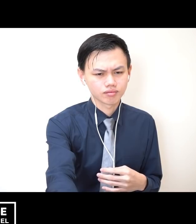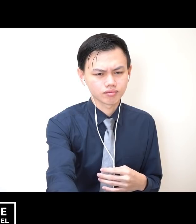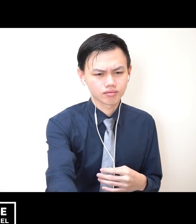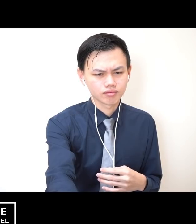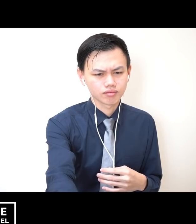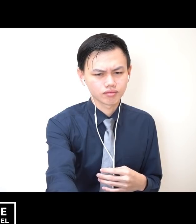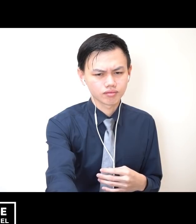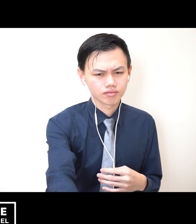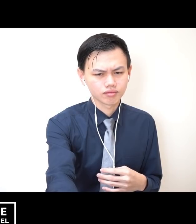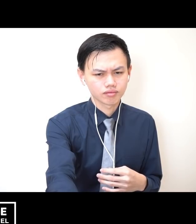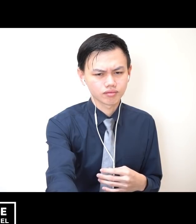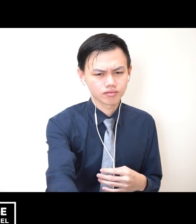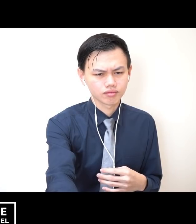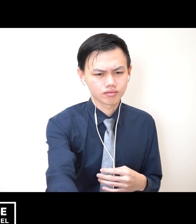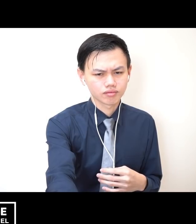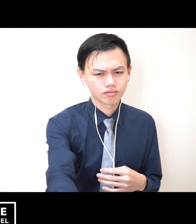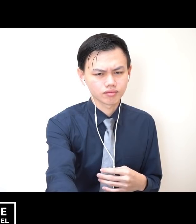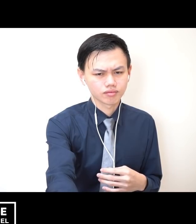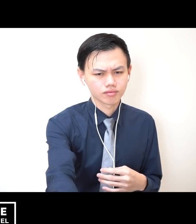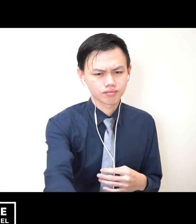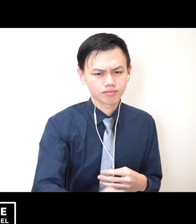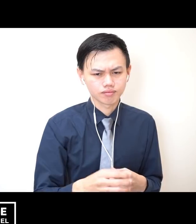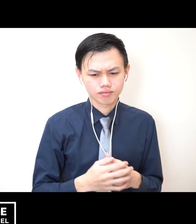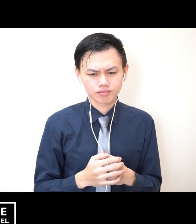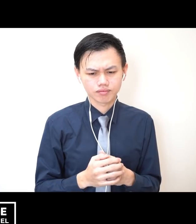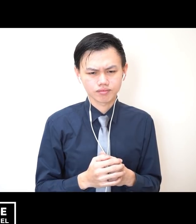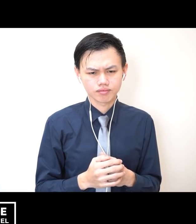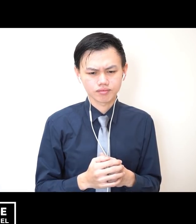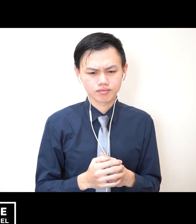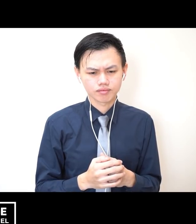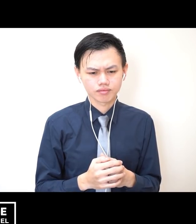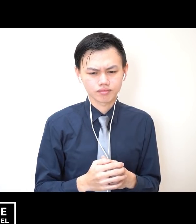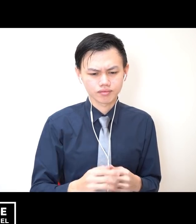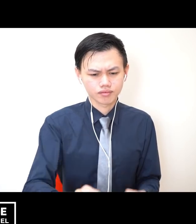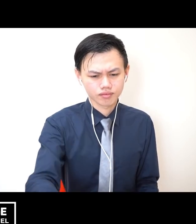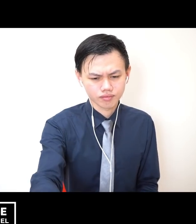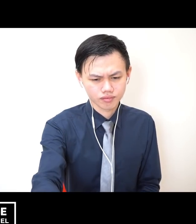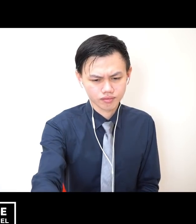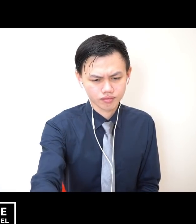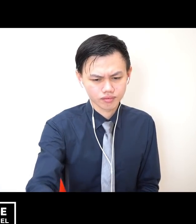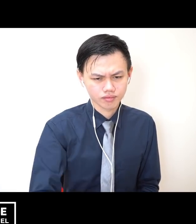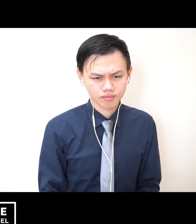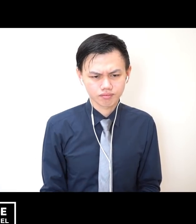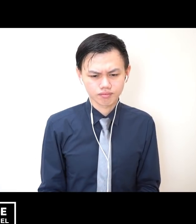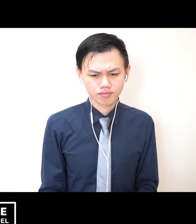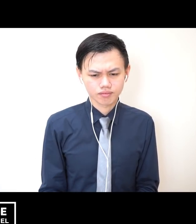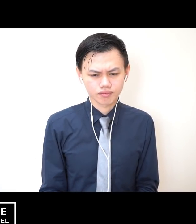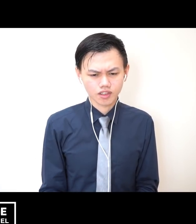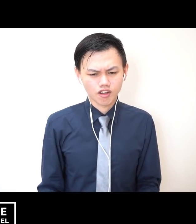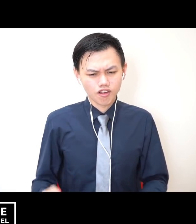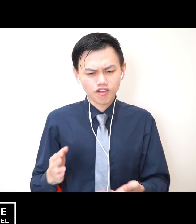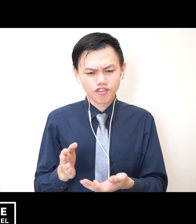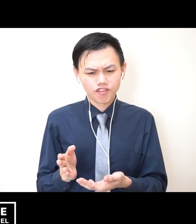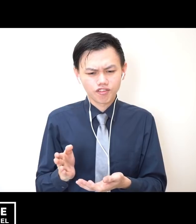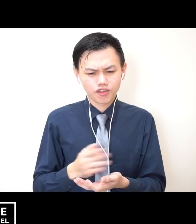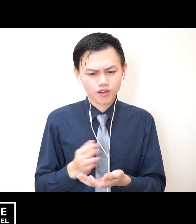sini, kasih yang berkorban itu selalu adalah kasih-Nya Tuhan. Dalam